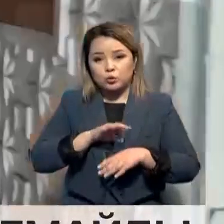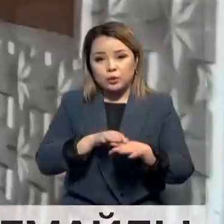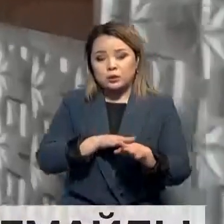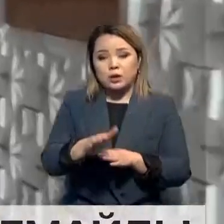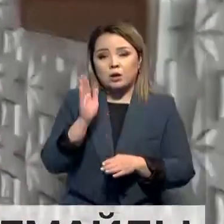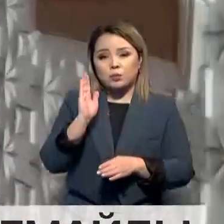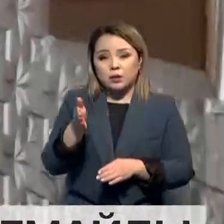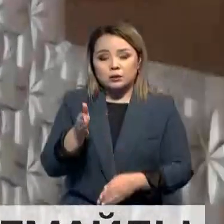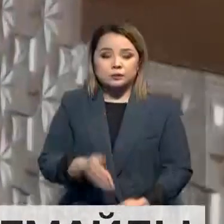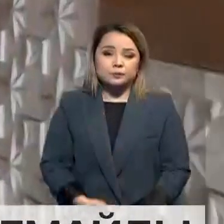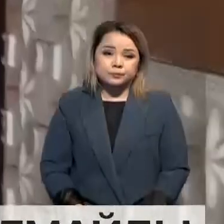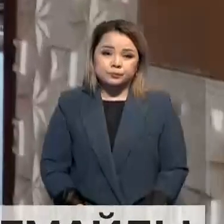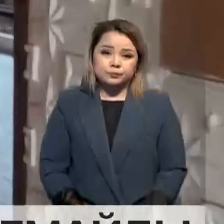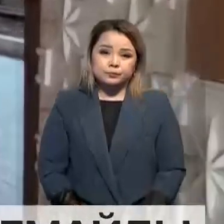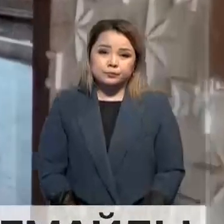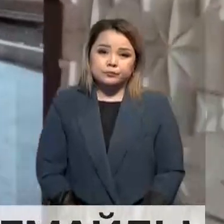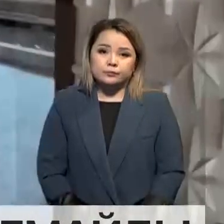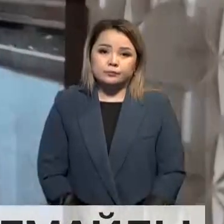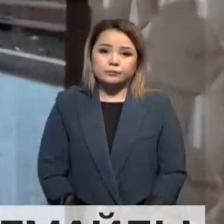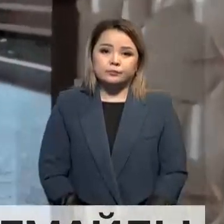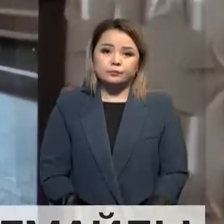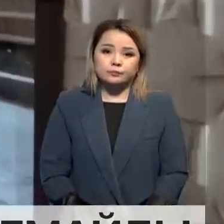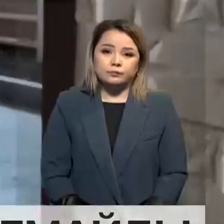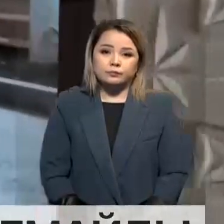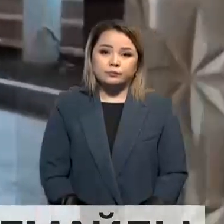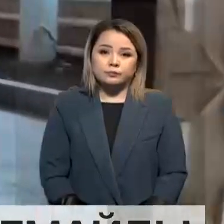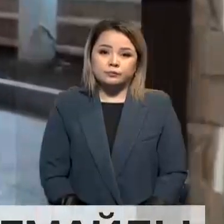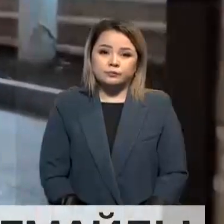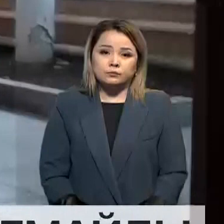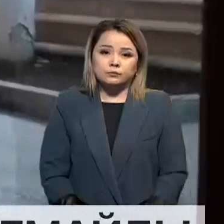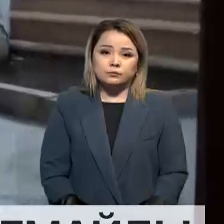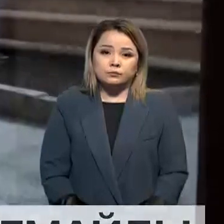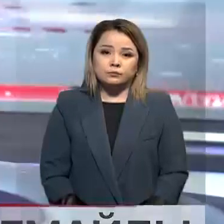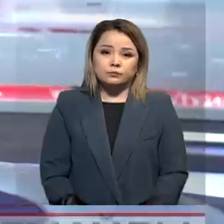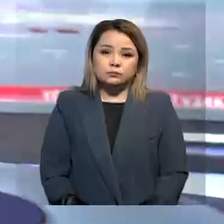болады. Мағауия Қалиев, Сергей Трахтенберг, Қостанай облысы, Хабар 24.